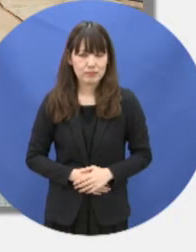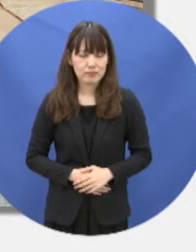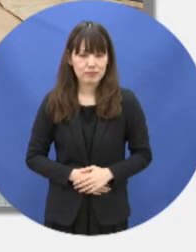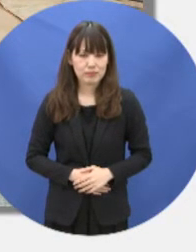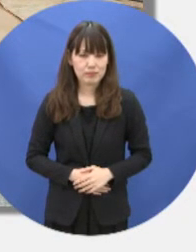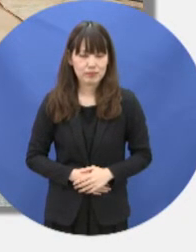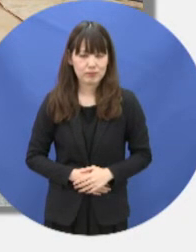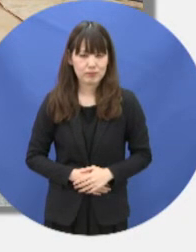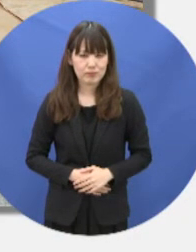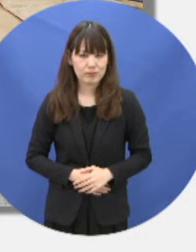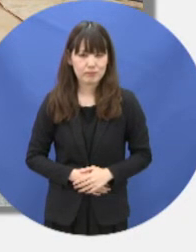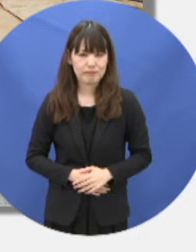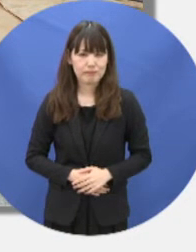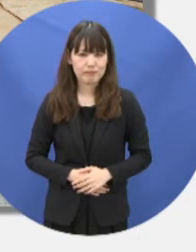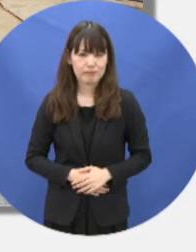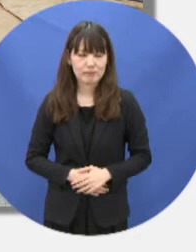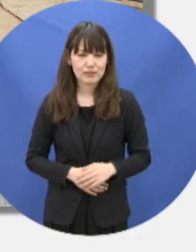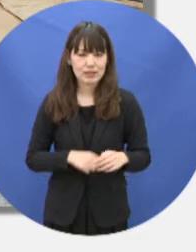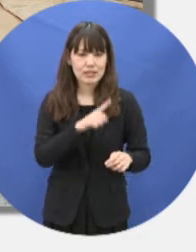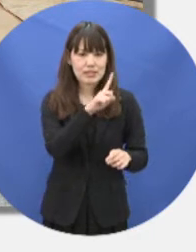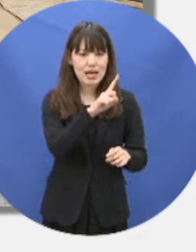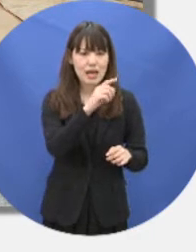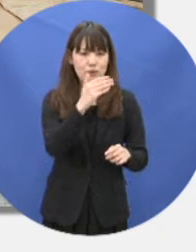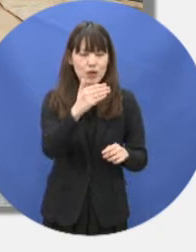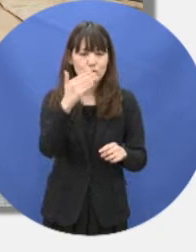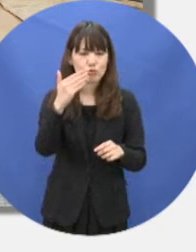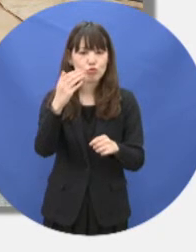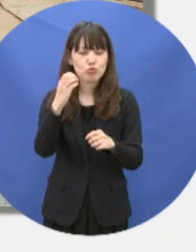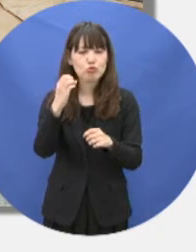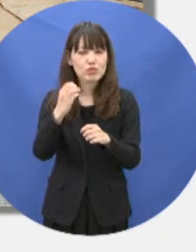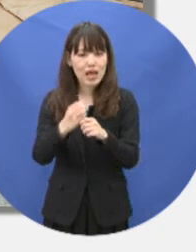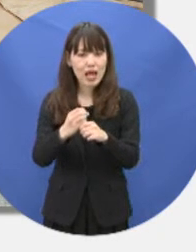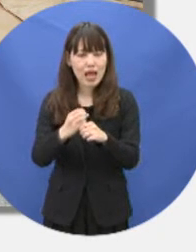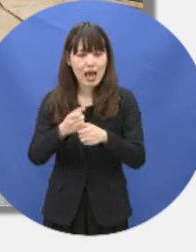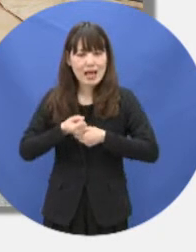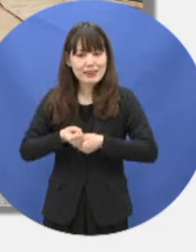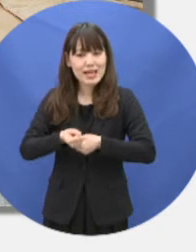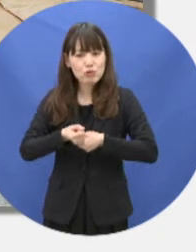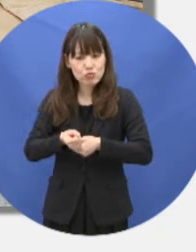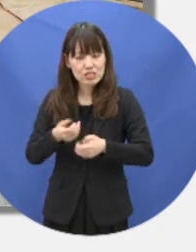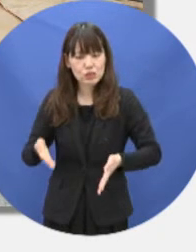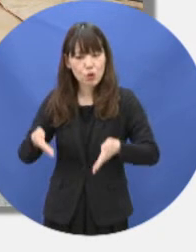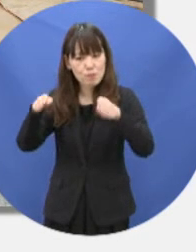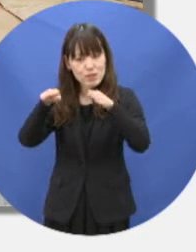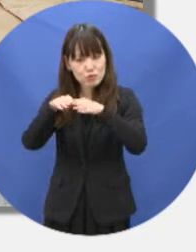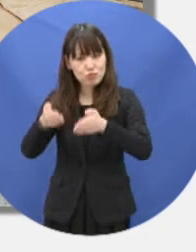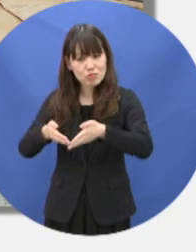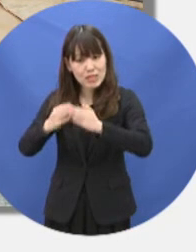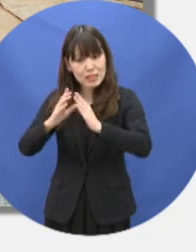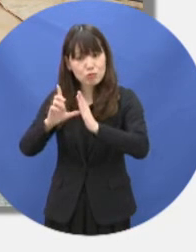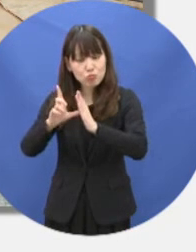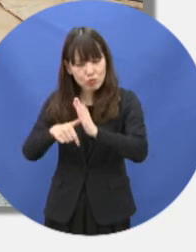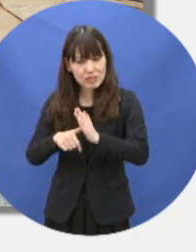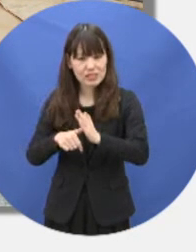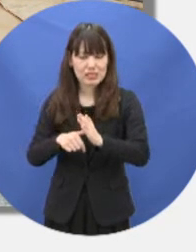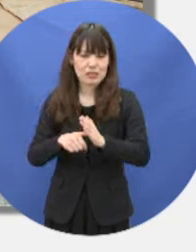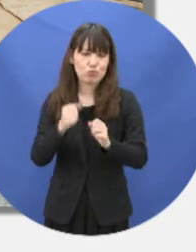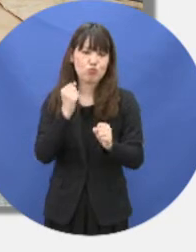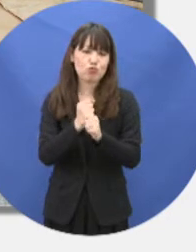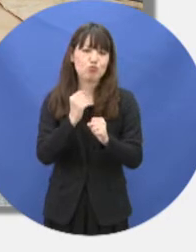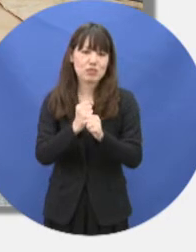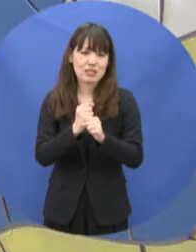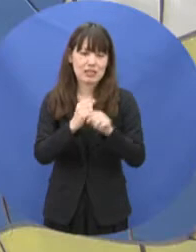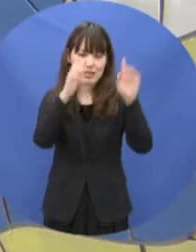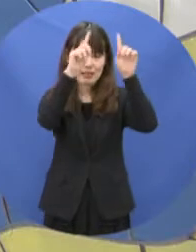リオちゃんからのつながりで1990年のダスキン本社ビルの竣工に合わせ制作された陶壁